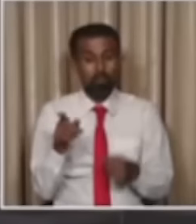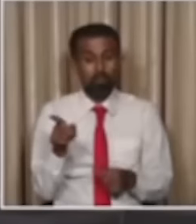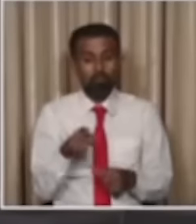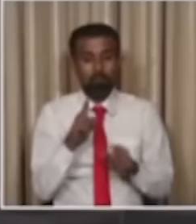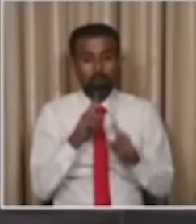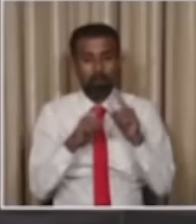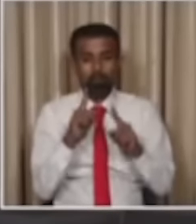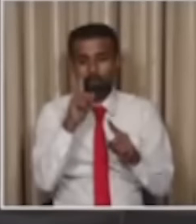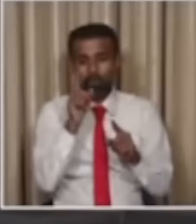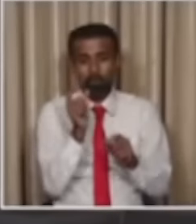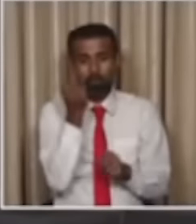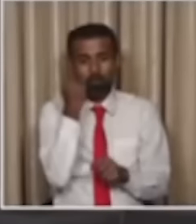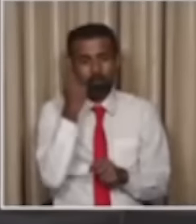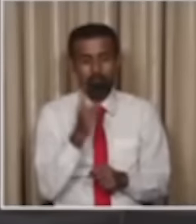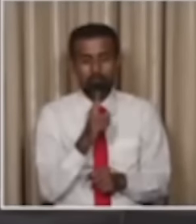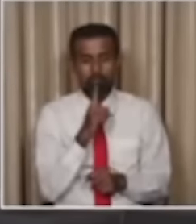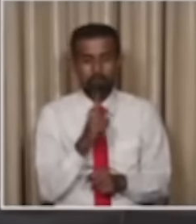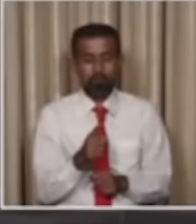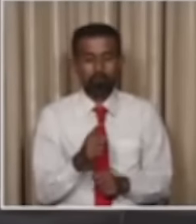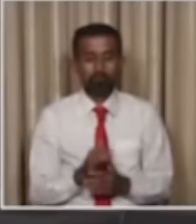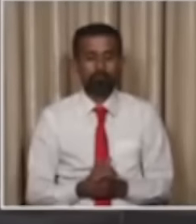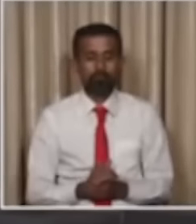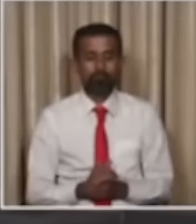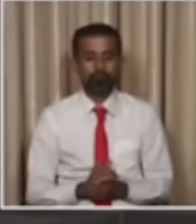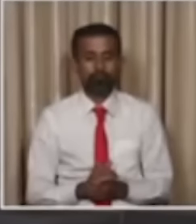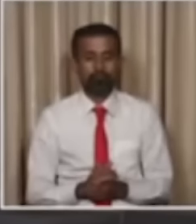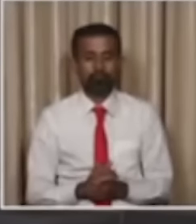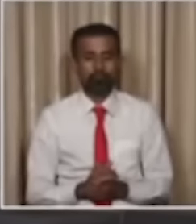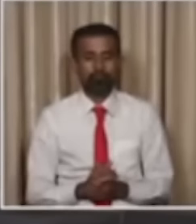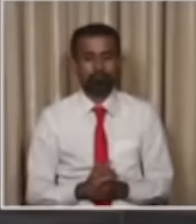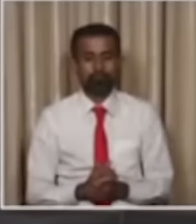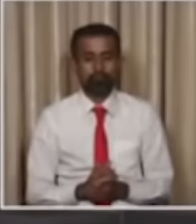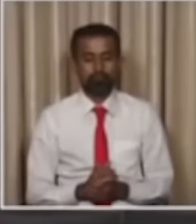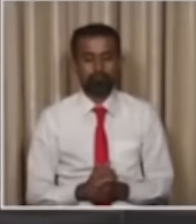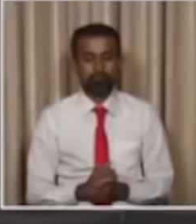එක කරුණක් ගැන මට කියන්න කැමතියි. ඒ තමයි